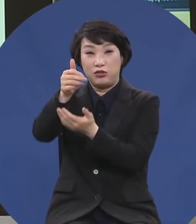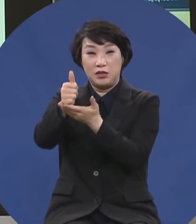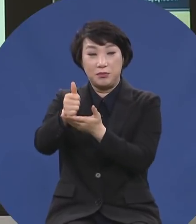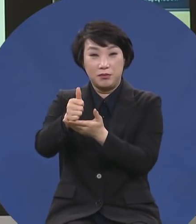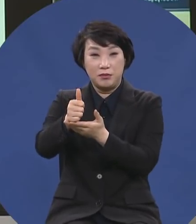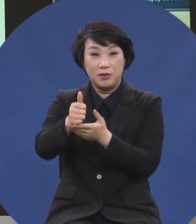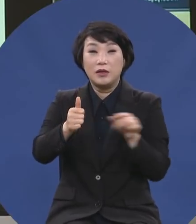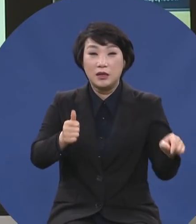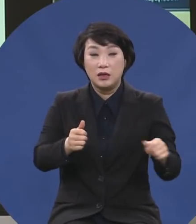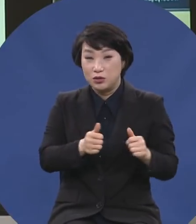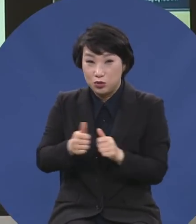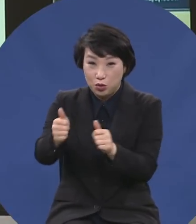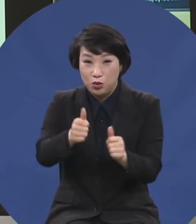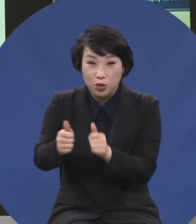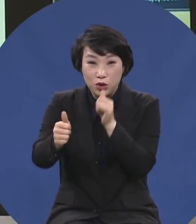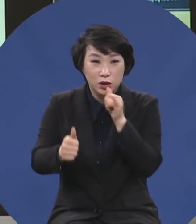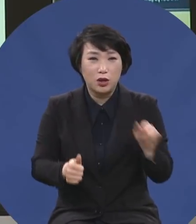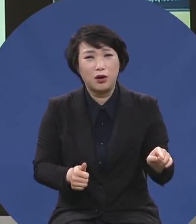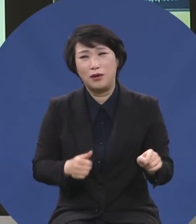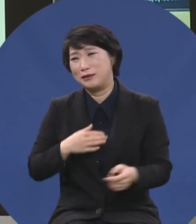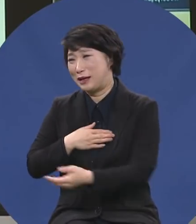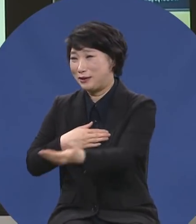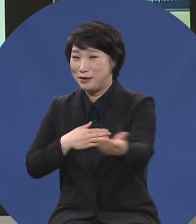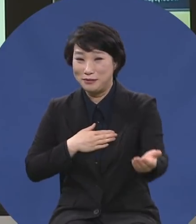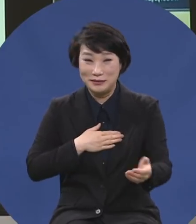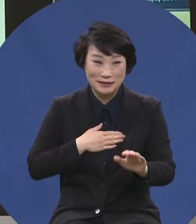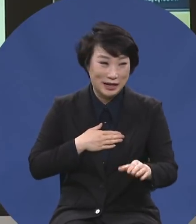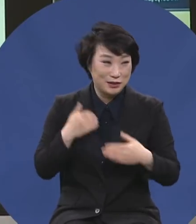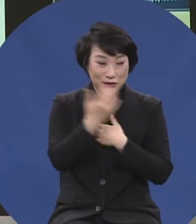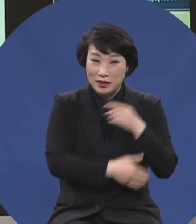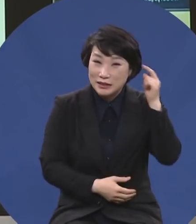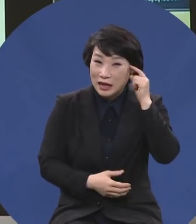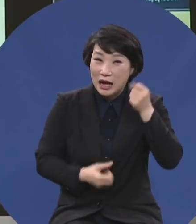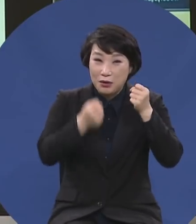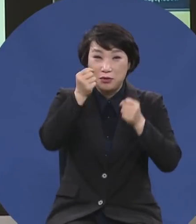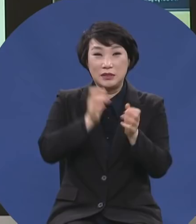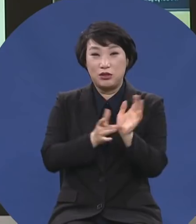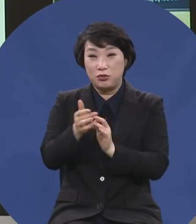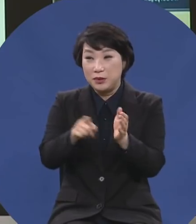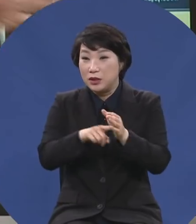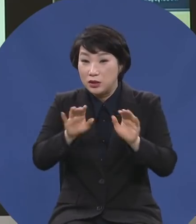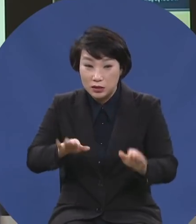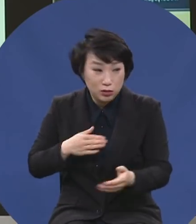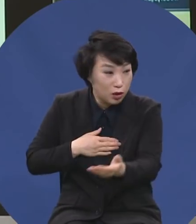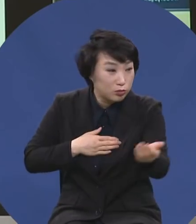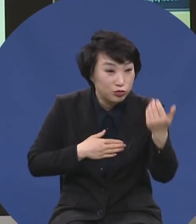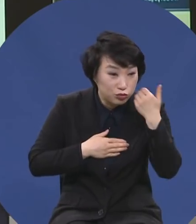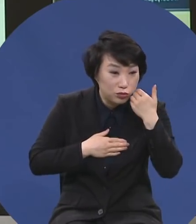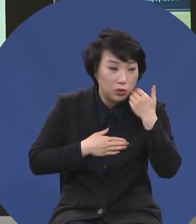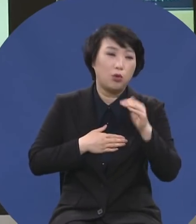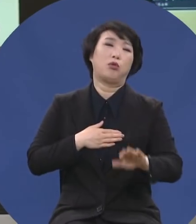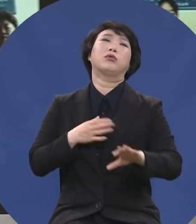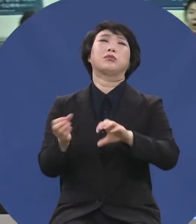거예요. 혹시 여러분 육신이 생각하는 구상 가지고 예수 믿는 사람이 있으면 오늘 버려.